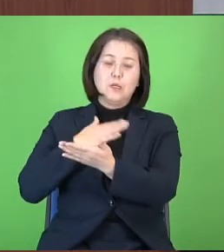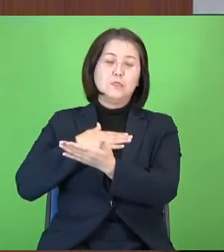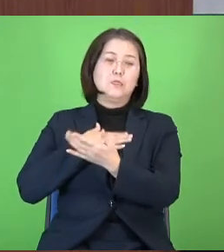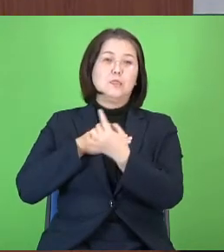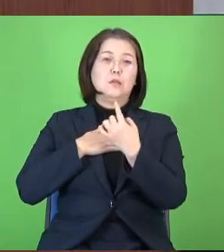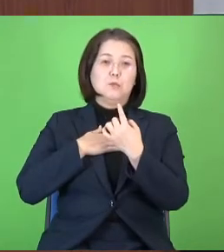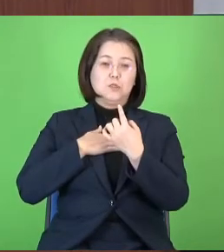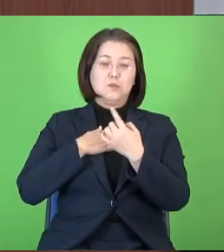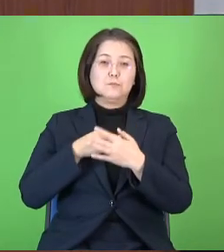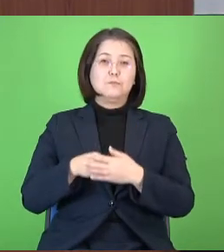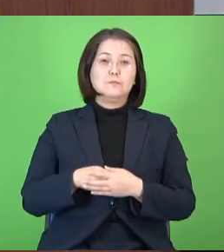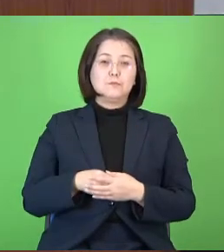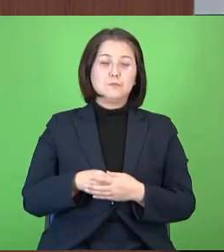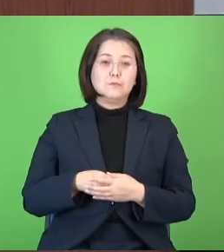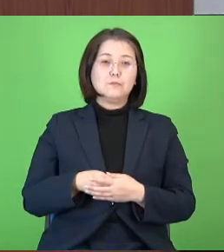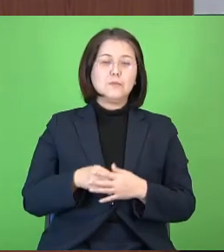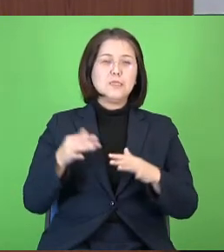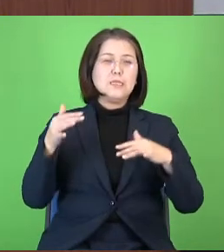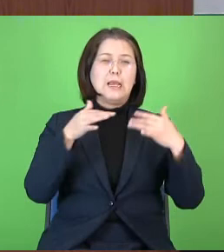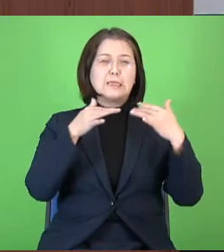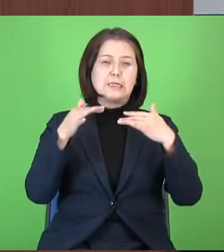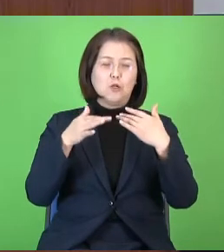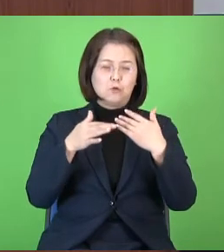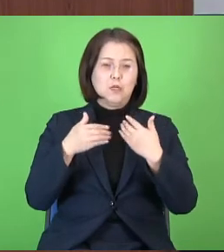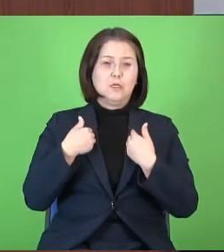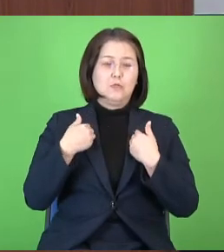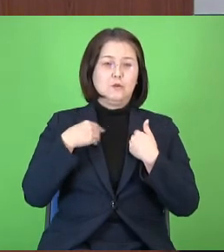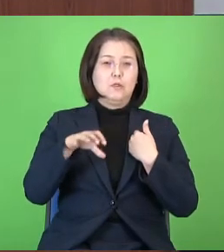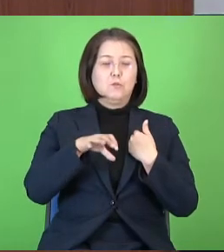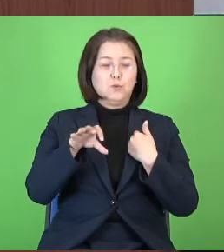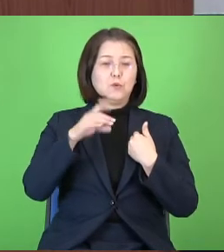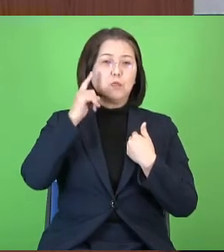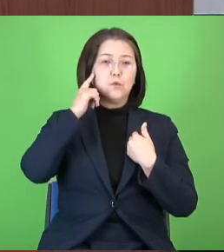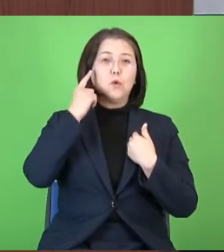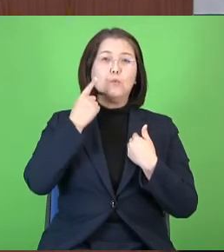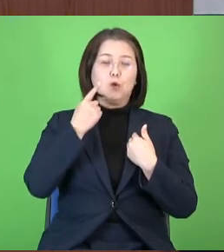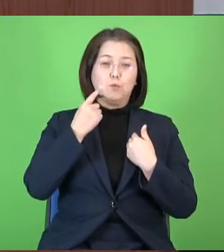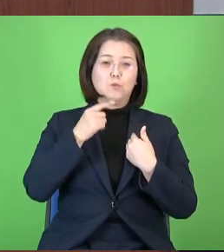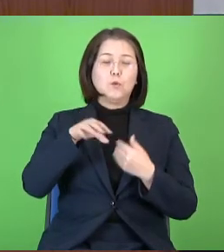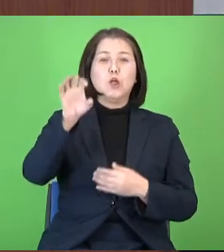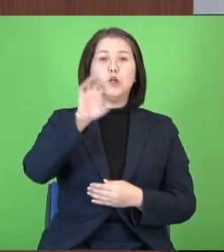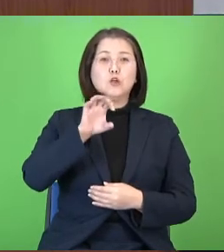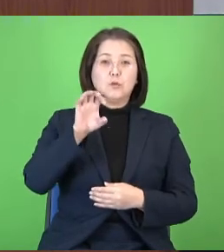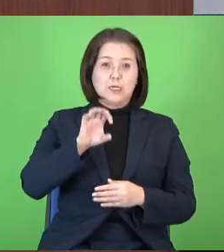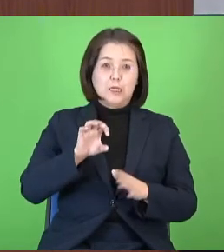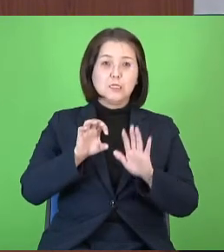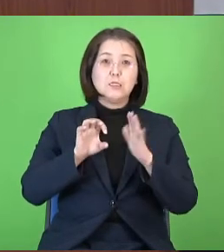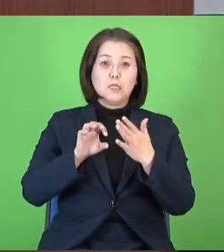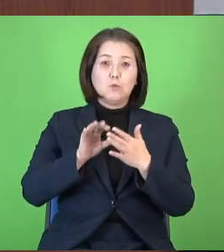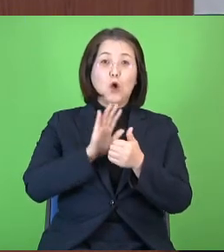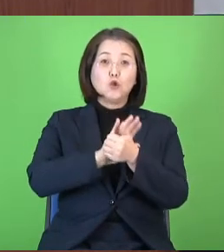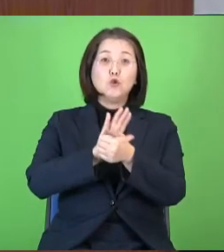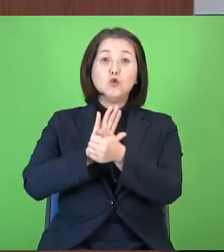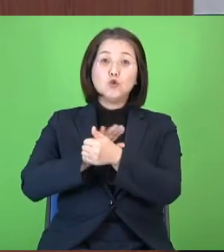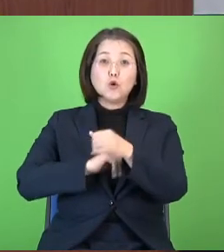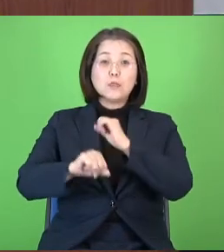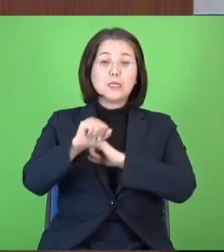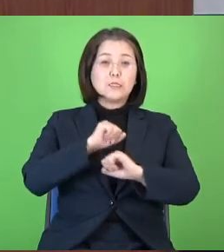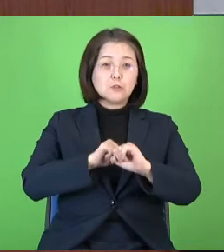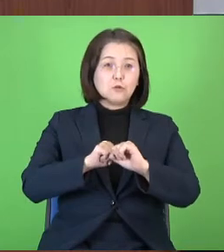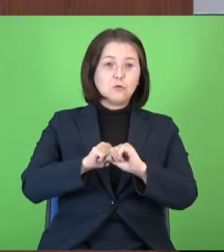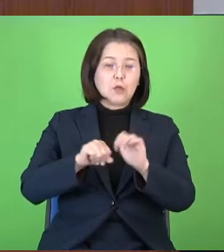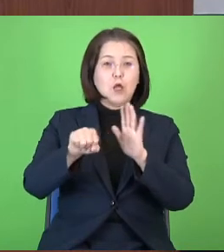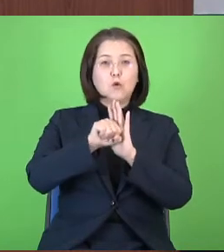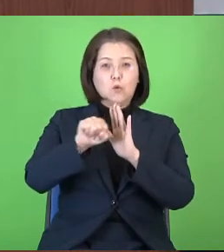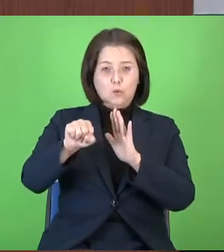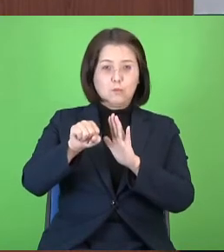ににそのような災害政治における被災者情報の報道8分関する要望というのが提出されたことは存じ